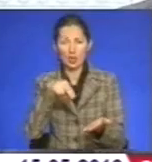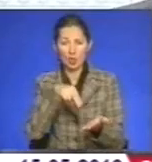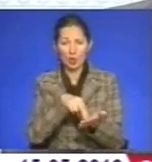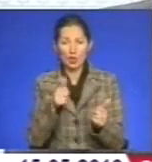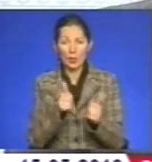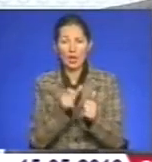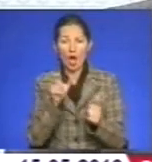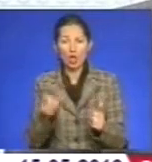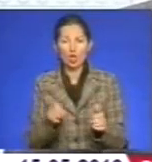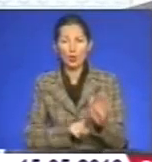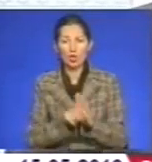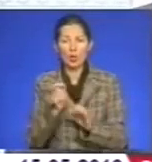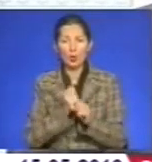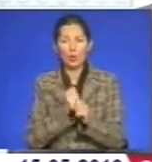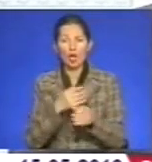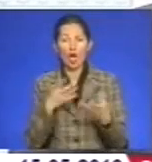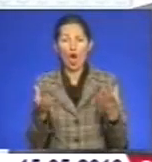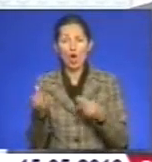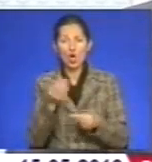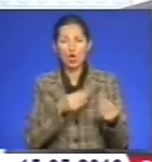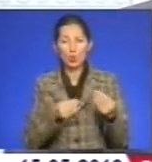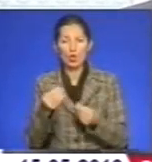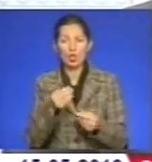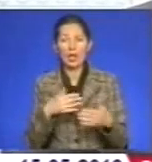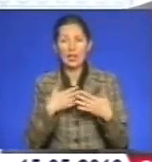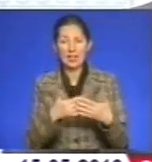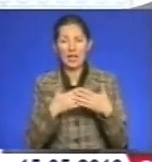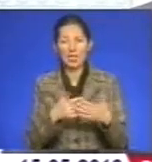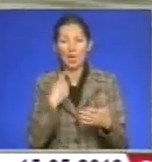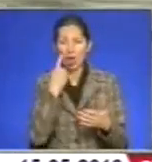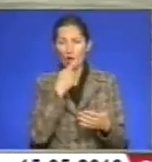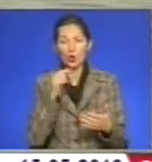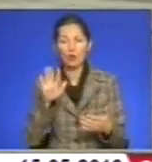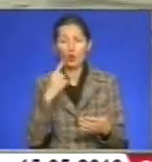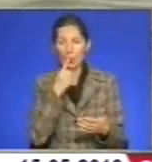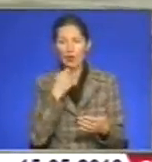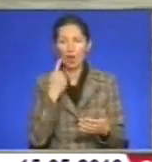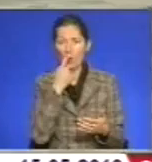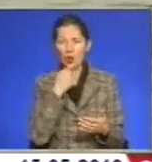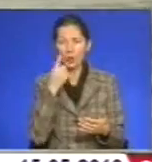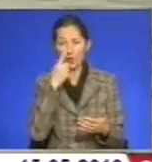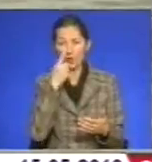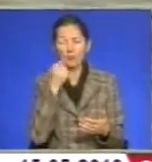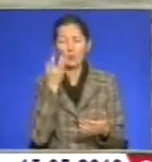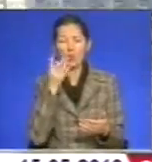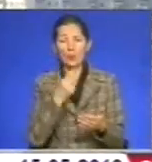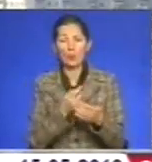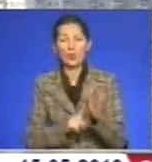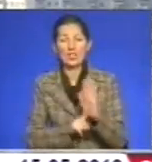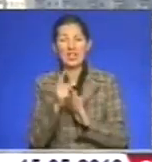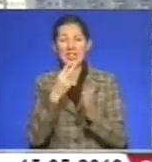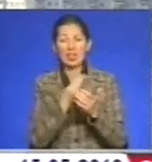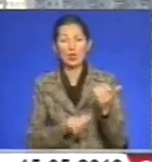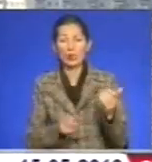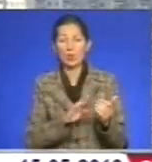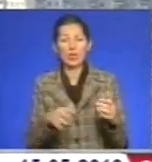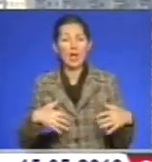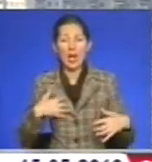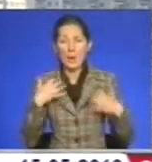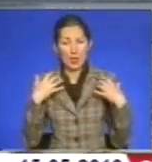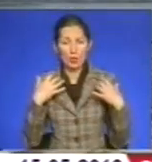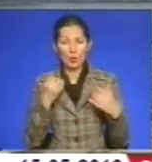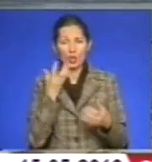сказав, штучне дихання рот або рот-вніс. Коли ви починаєте тонути, в жодному разі не панікуйте.